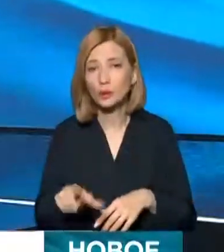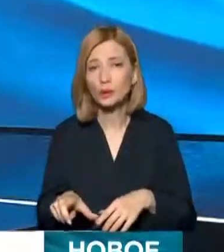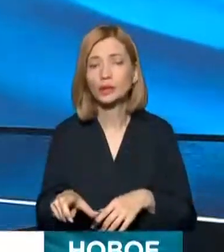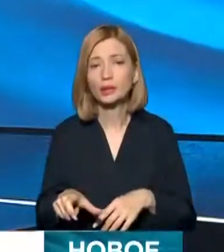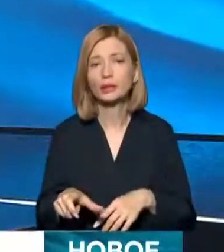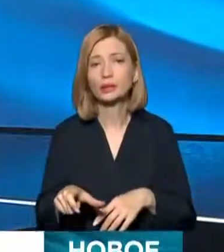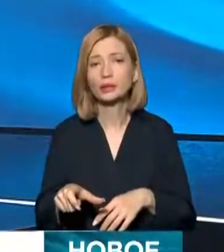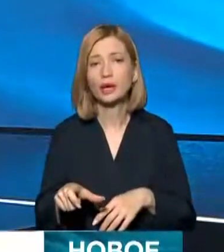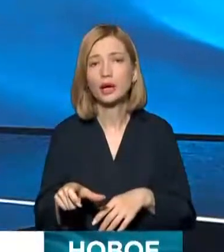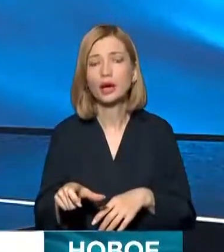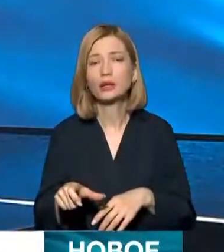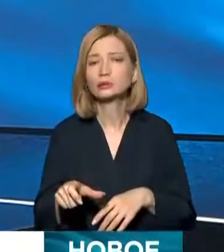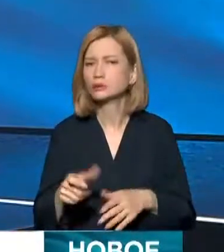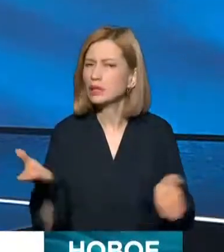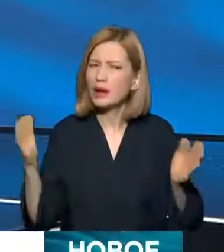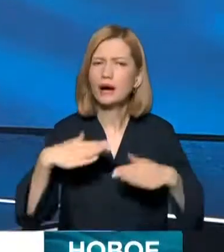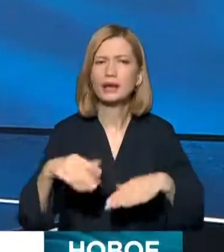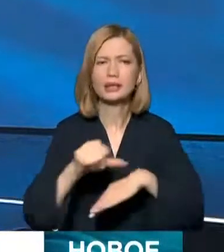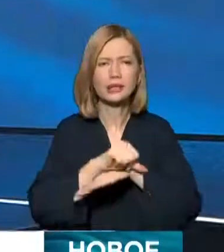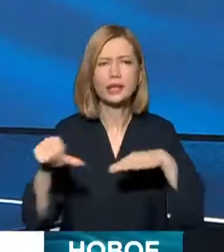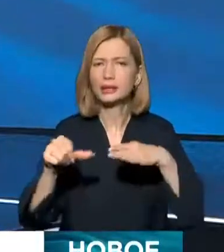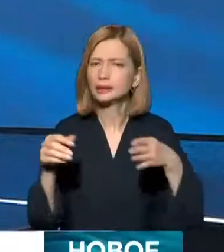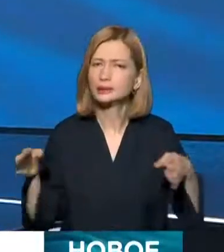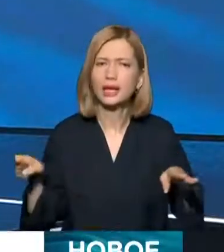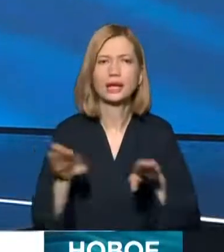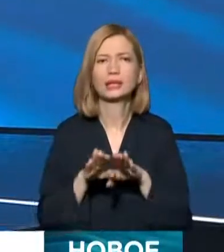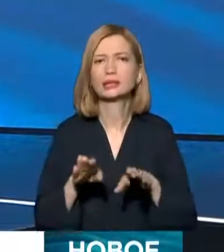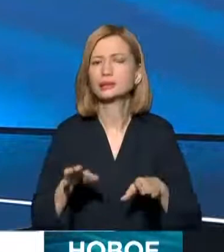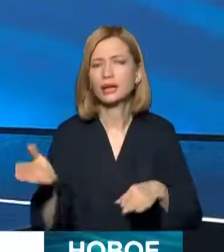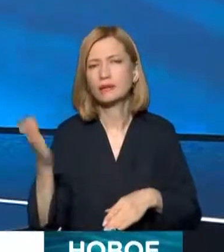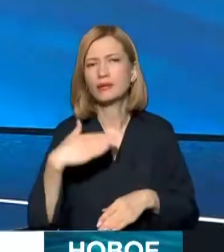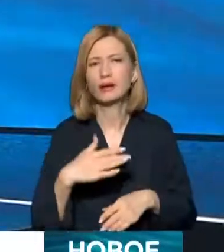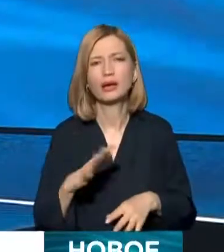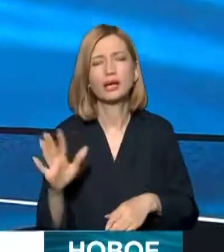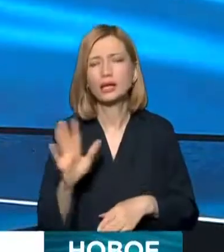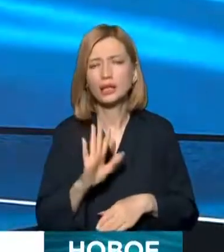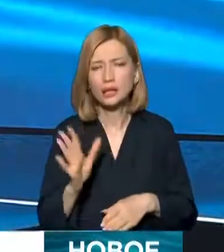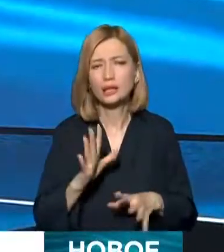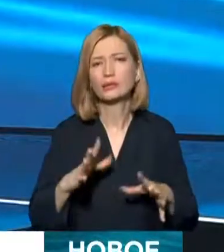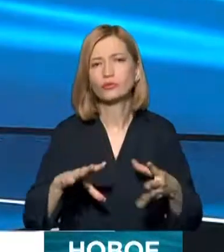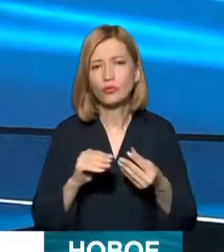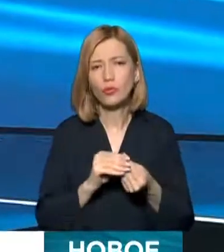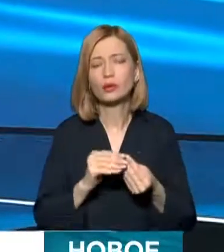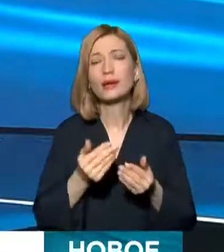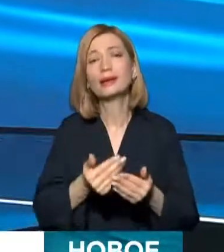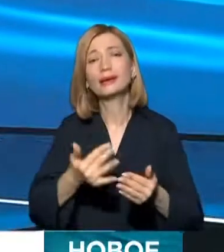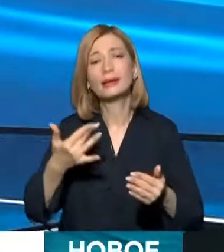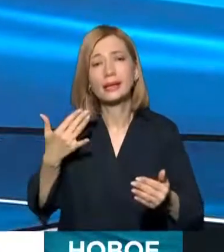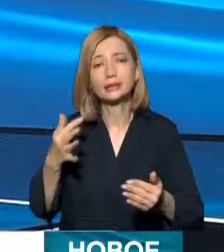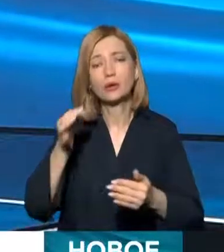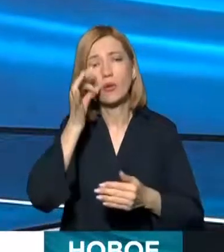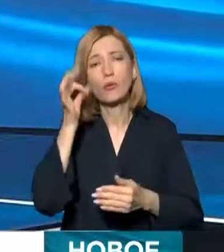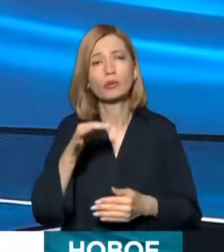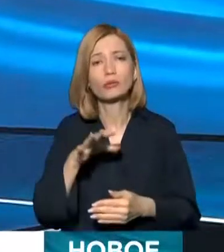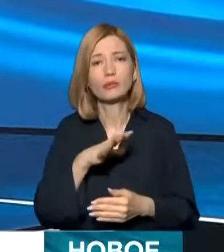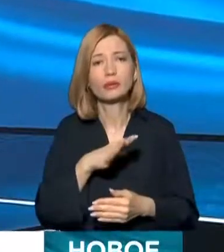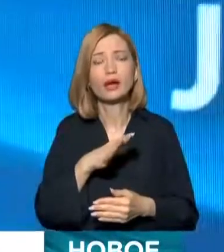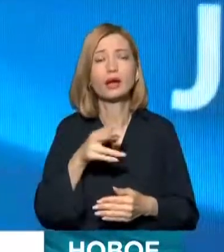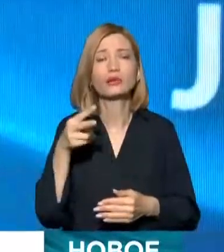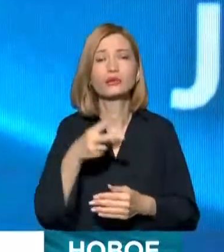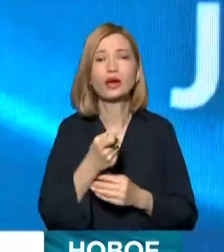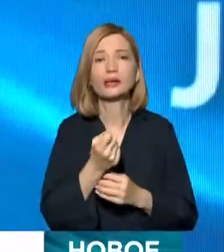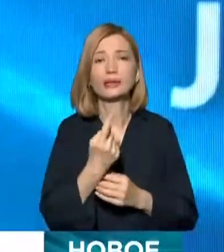допустим, радикальными методами там, закрыть границу или что, показывают опыт вообще в целом той же арабской весны 2011